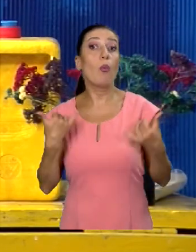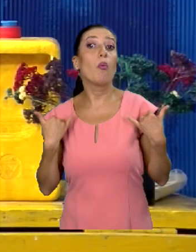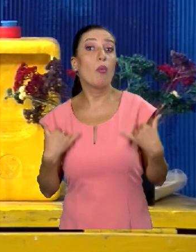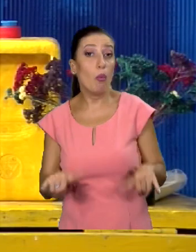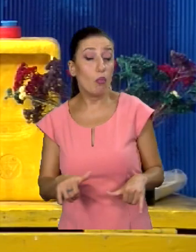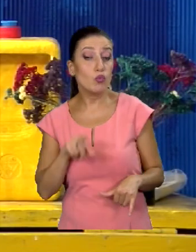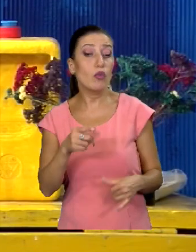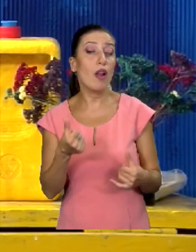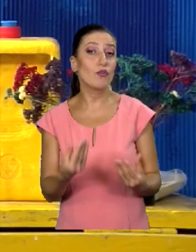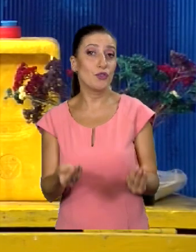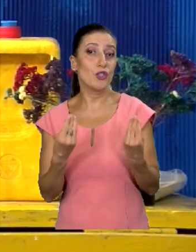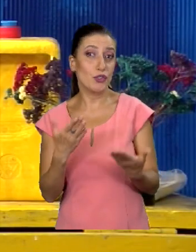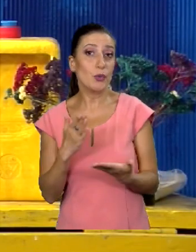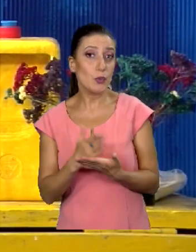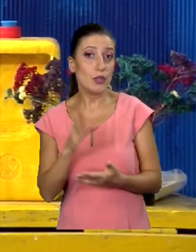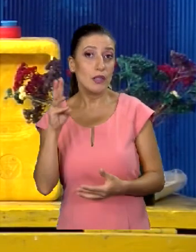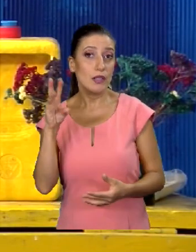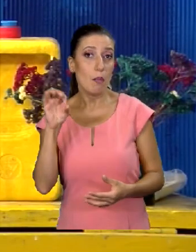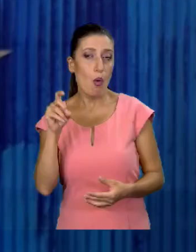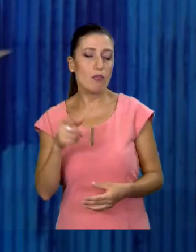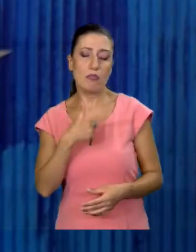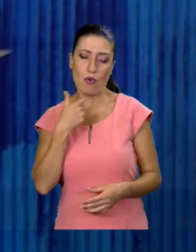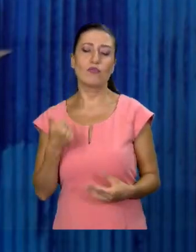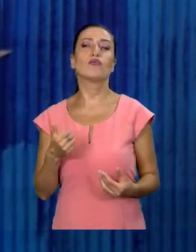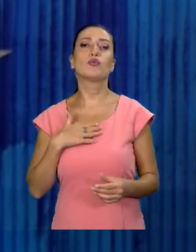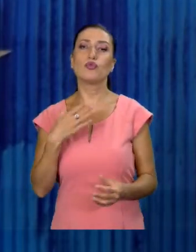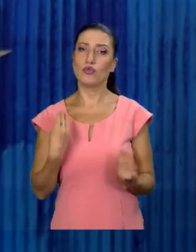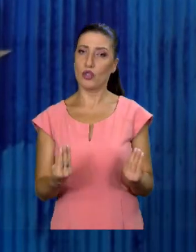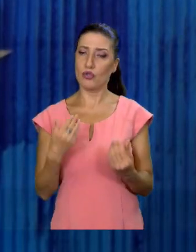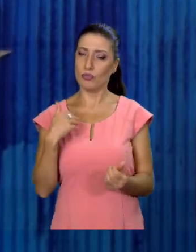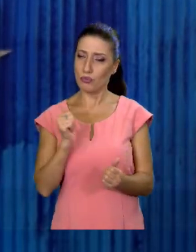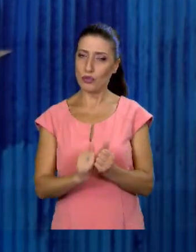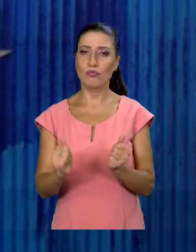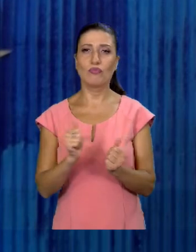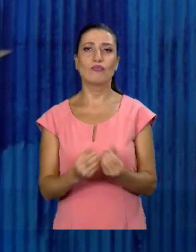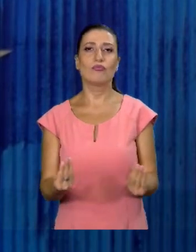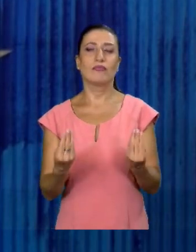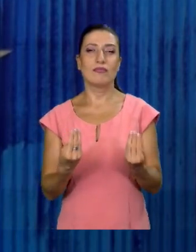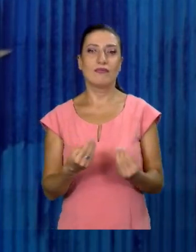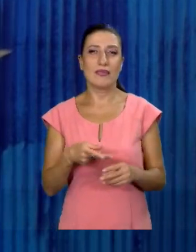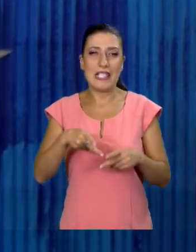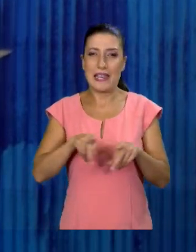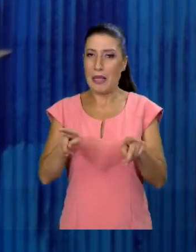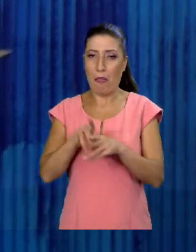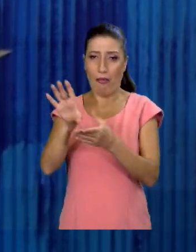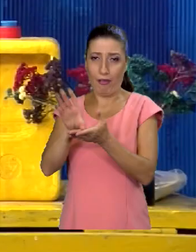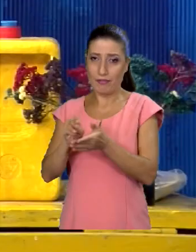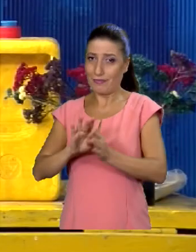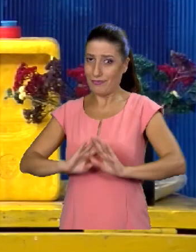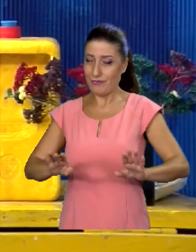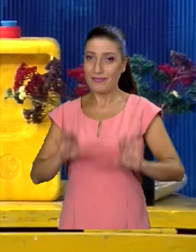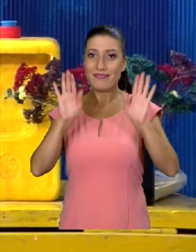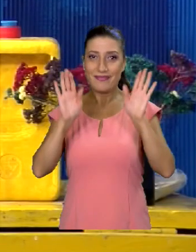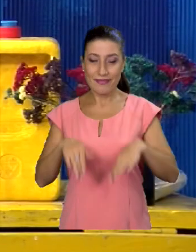Լավ ճաշակ ունես, մոխ։ Բոնց, իմ ճաշակը միշտ լավն է եղել, բա չէ ոմանց նման։ Բայց